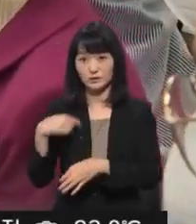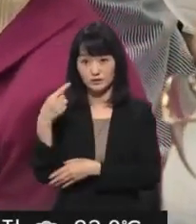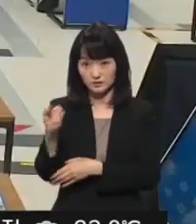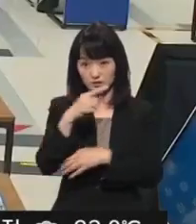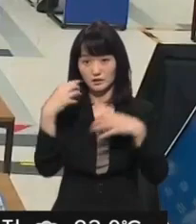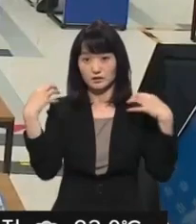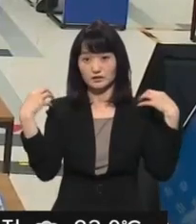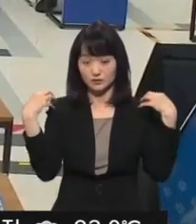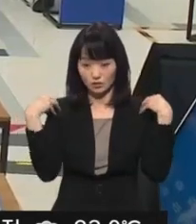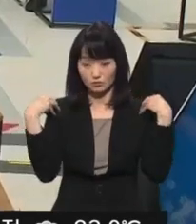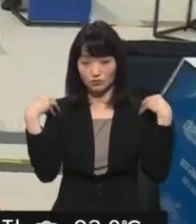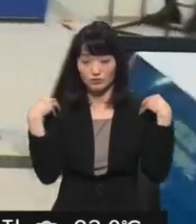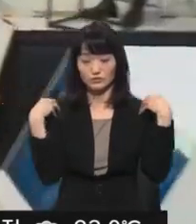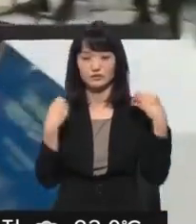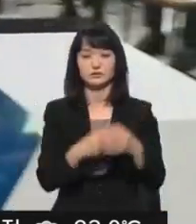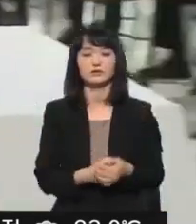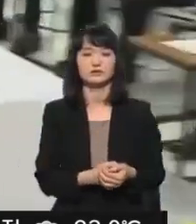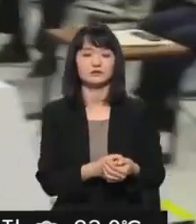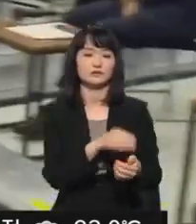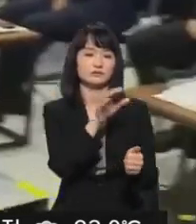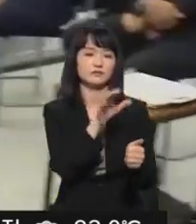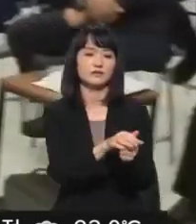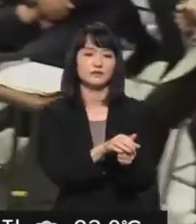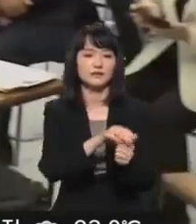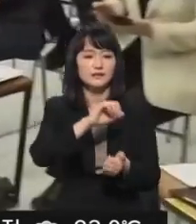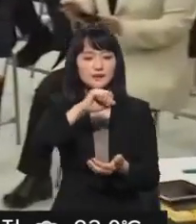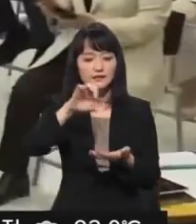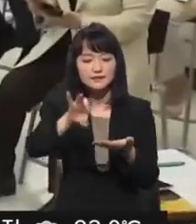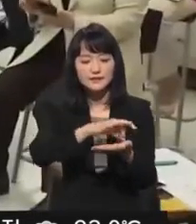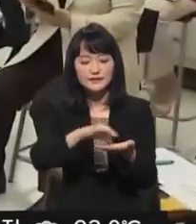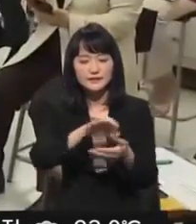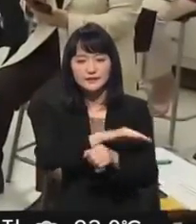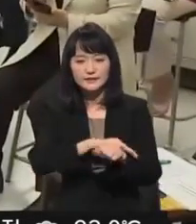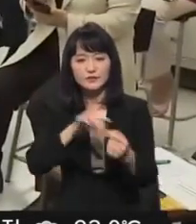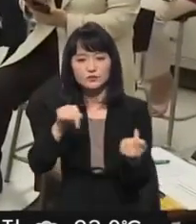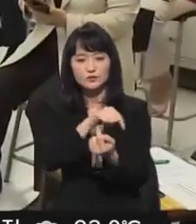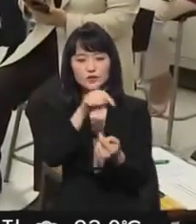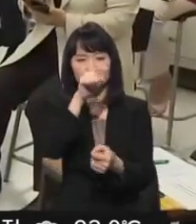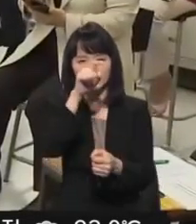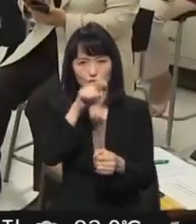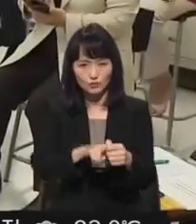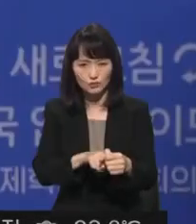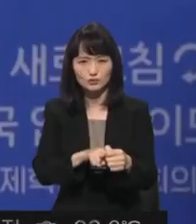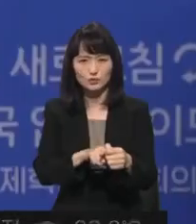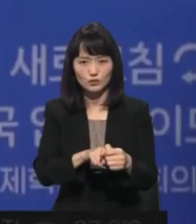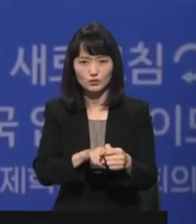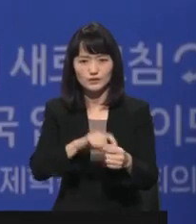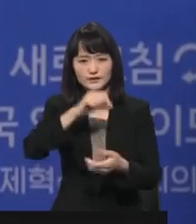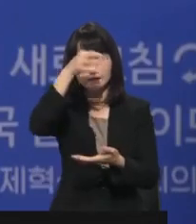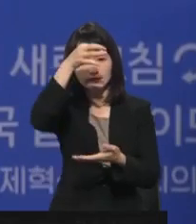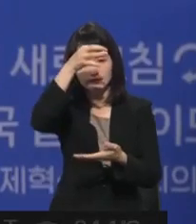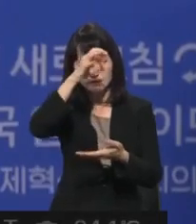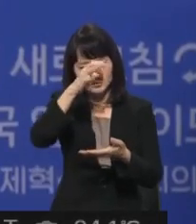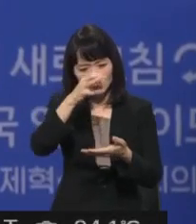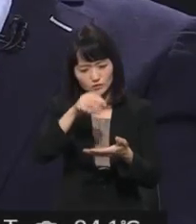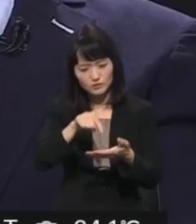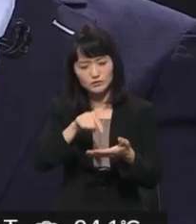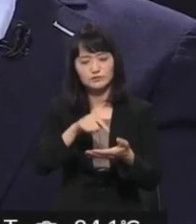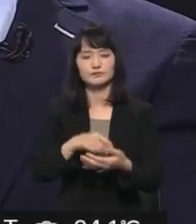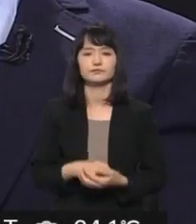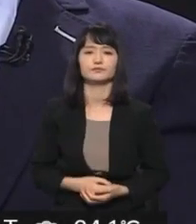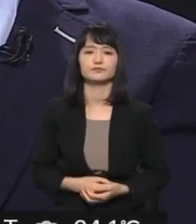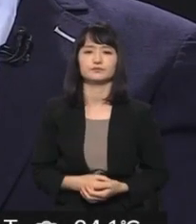재정 건전성 승을 위해서 3rd 추 생각해 되니까 줄이겠다고 하면 다 해봤던 살아 안 받으면 기분 나쁘 거든요 정말 이런 진행 와 있는 것이어서